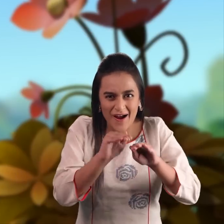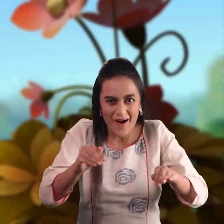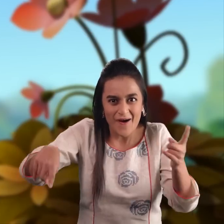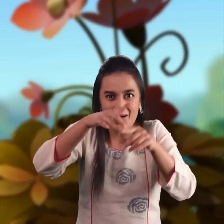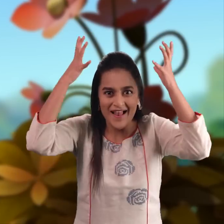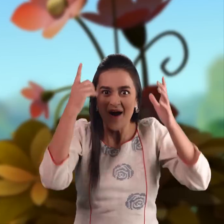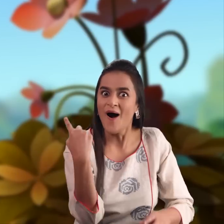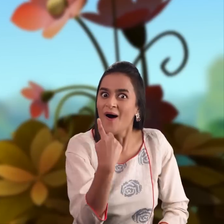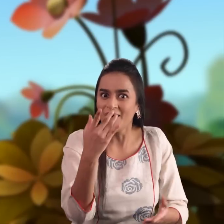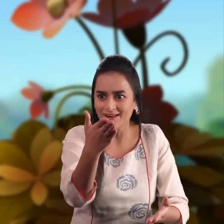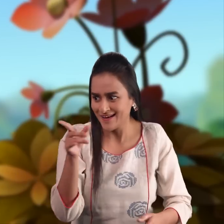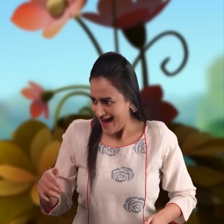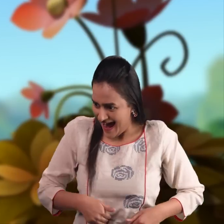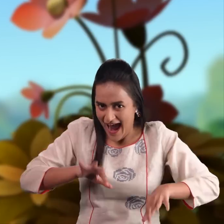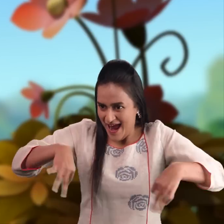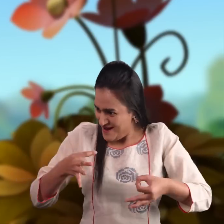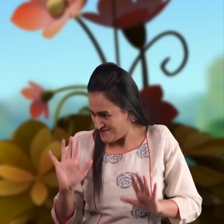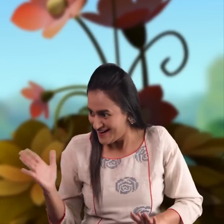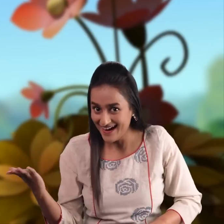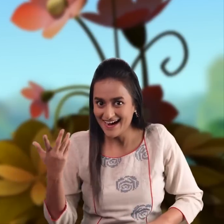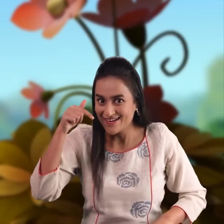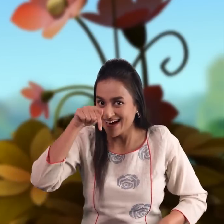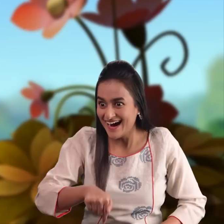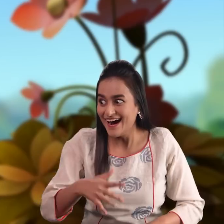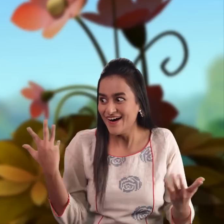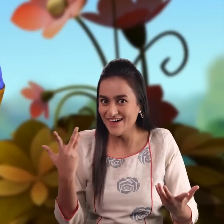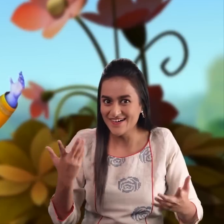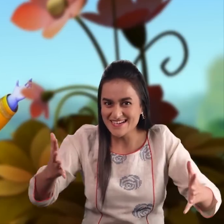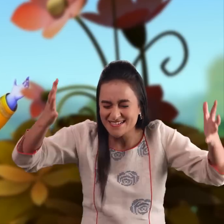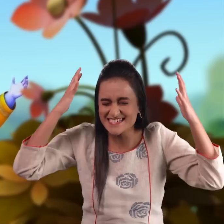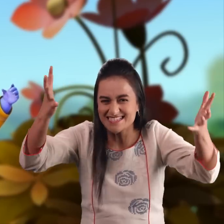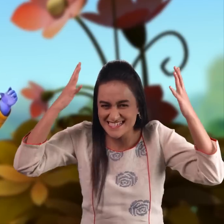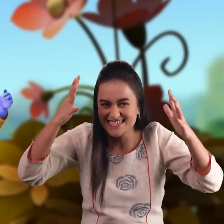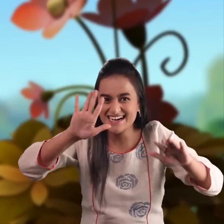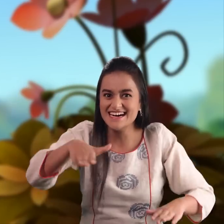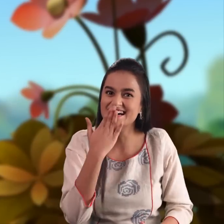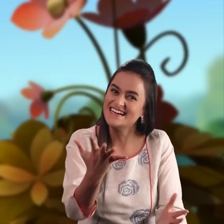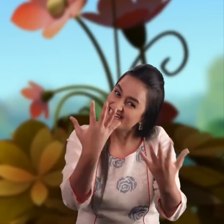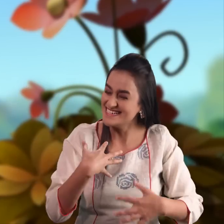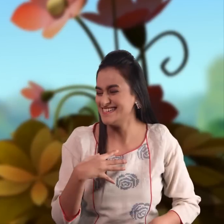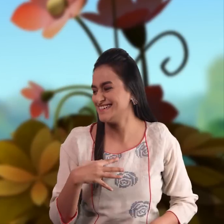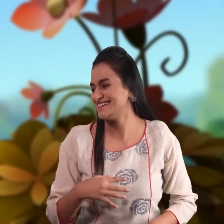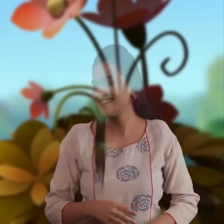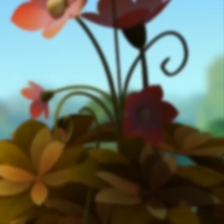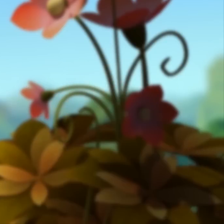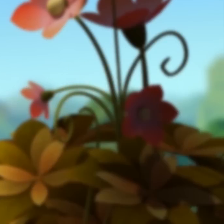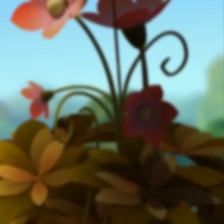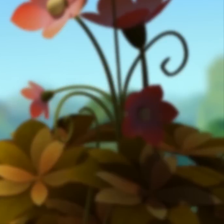लड़कियां बिल्कुल अकेली हैं। पेट में जगह है ना दादी? क्योंकि आज हमें बहुत भारी कर मिलने वाला है।